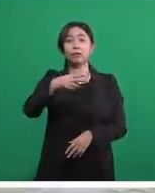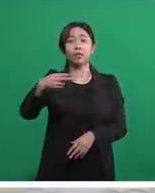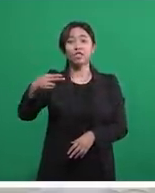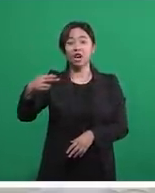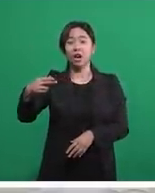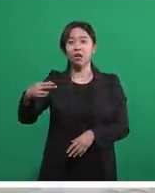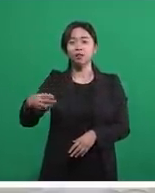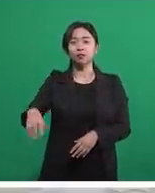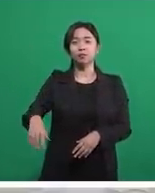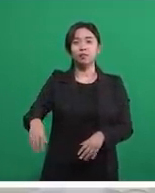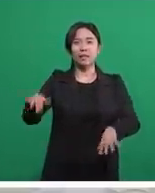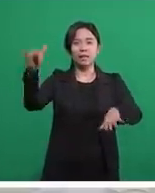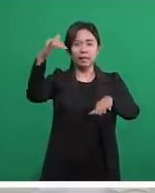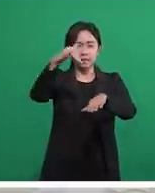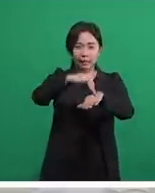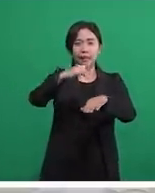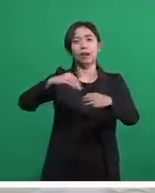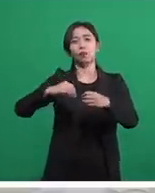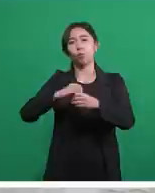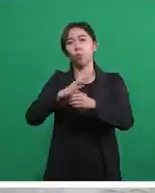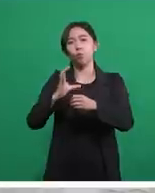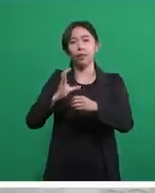yang terinfeksi virus corona.